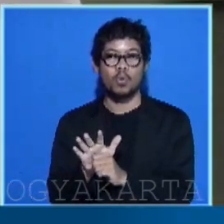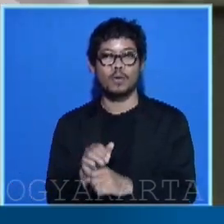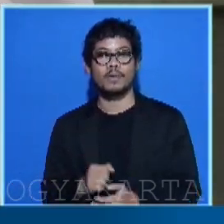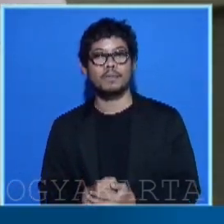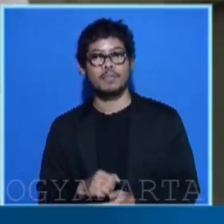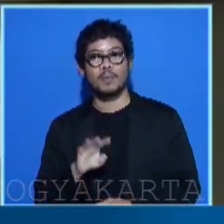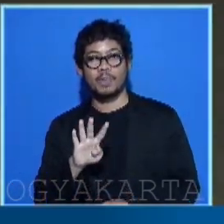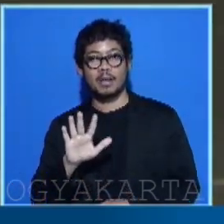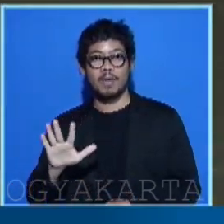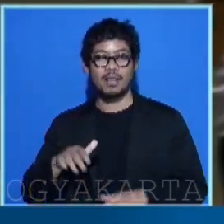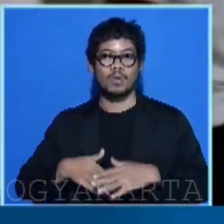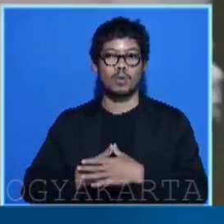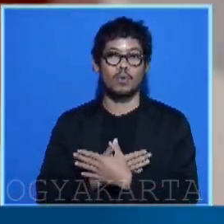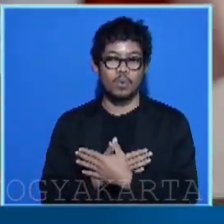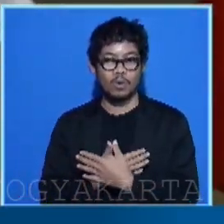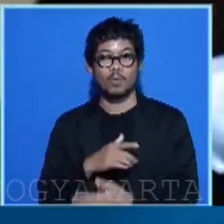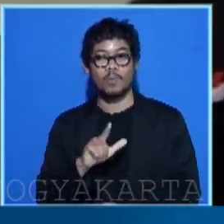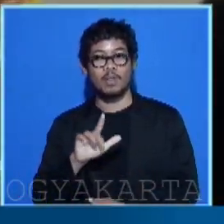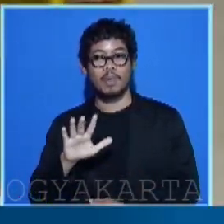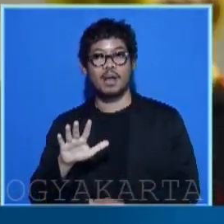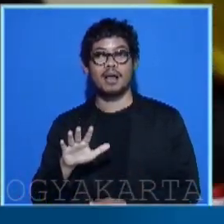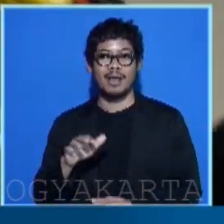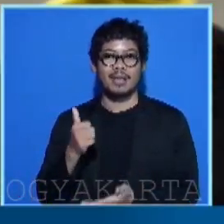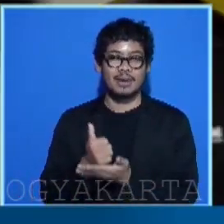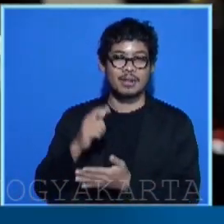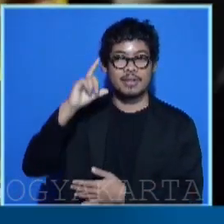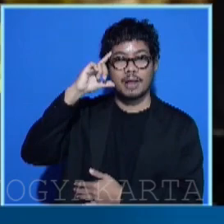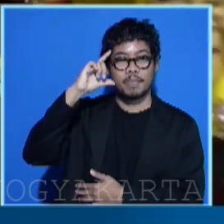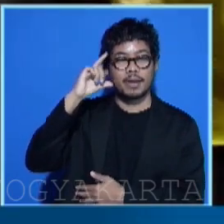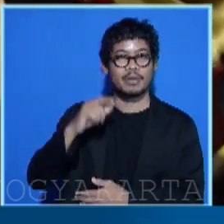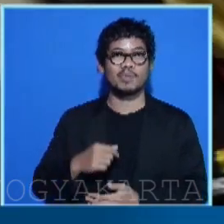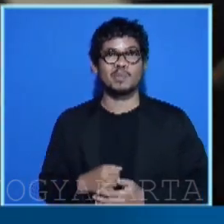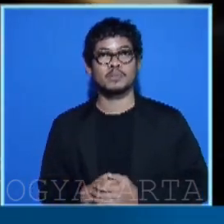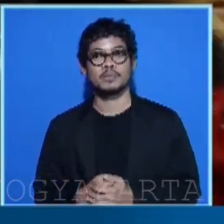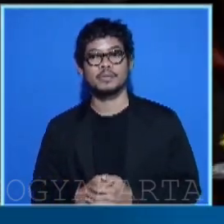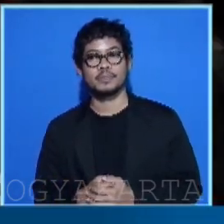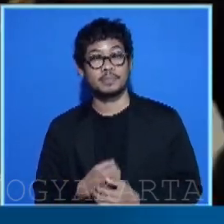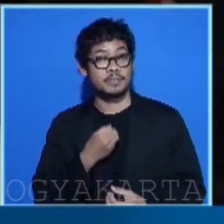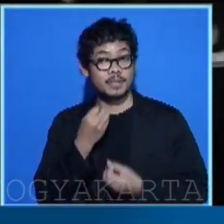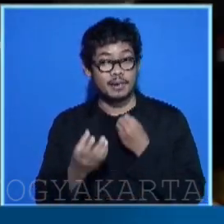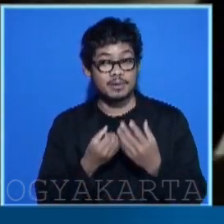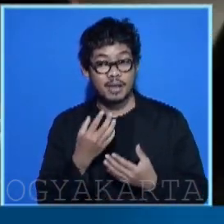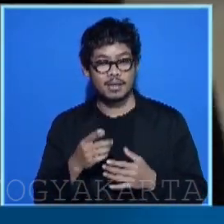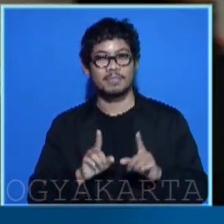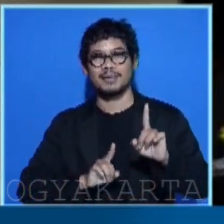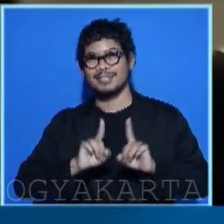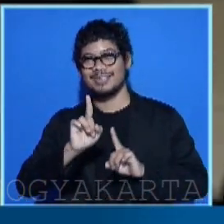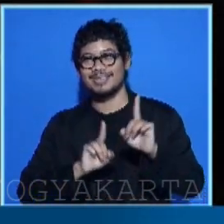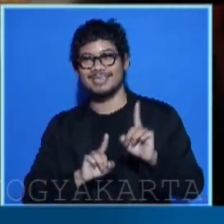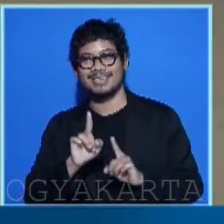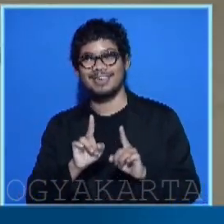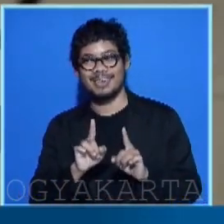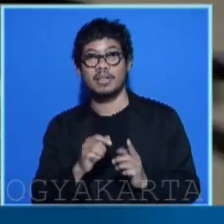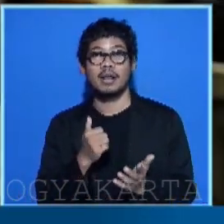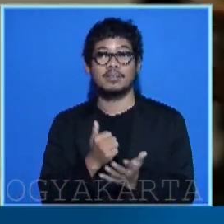dan 330 peserta dari Kabupaten Sleman kegiatan Akbar pertama kormi DIY ini mempertandingkan sejumlah nomor dari 18 induk